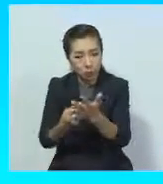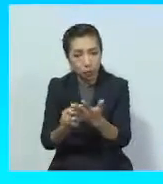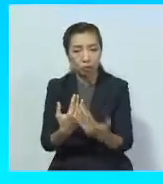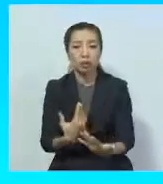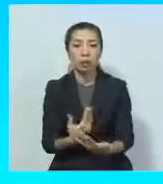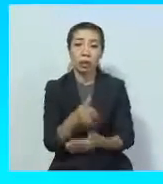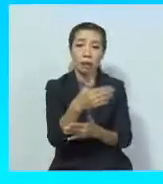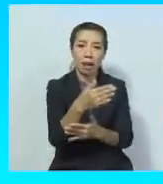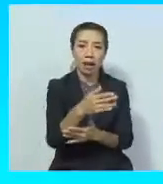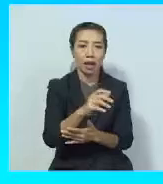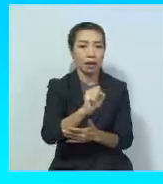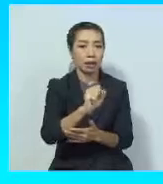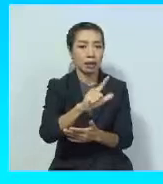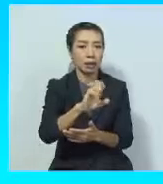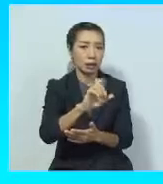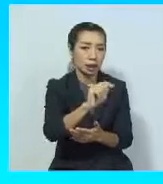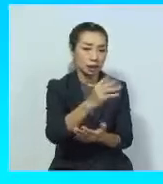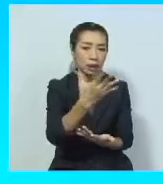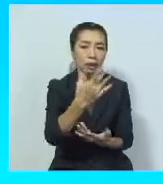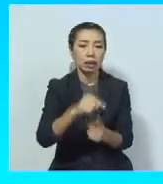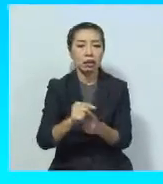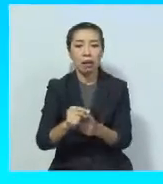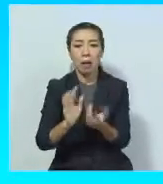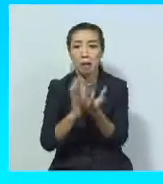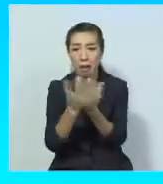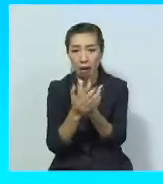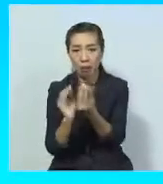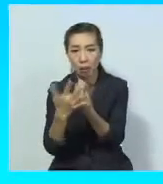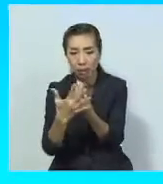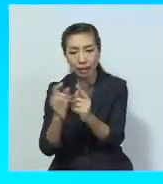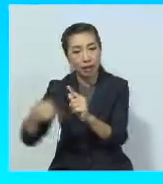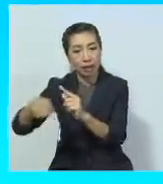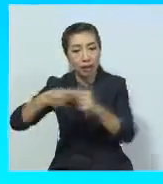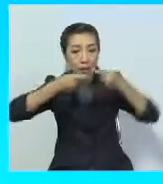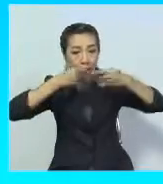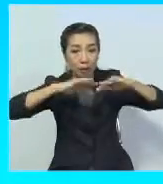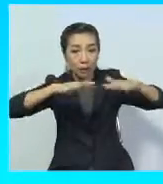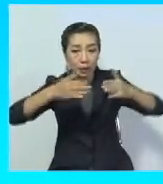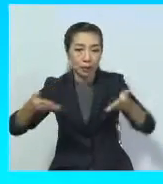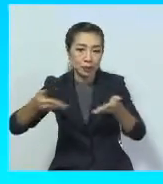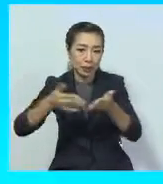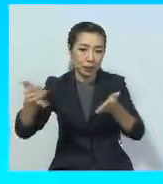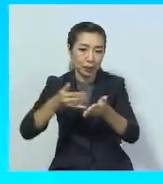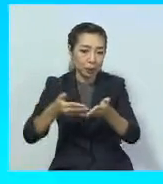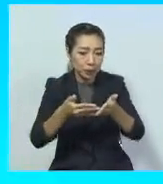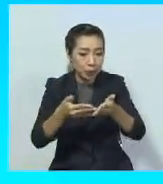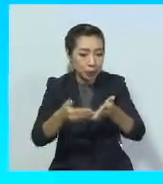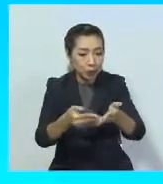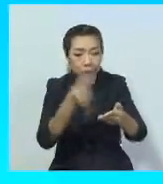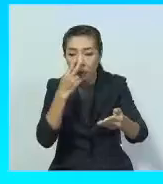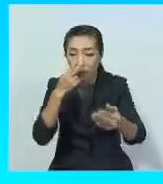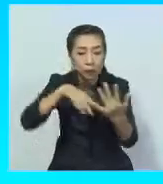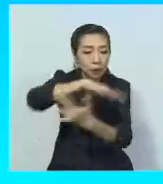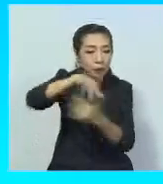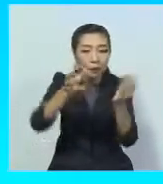สลิดสินค้าเกษตรอย่างพืชผักผลไม้แล้วก็ยังมีการล่องเรือประมงชมวิถีชีวิตชาวประมงชายฝั่งอีก